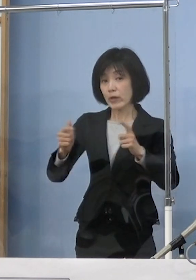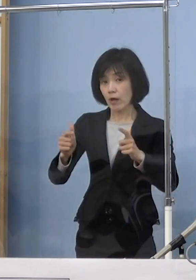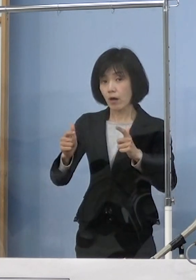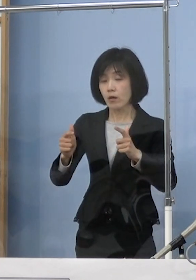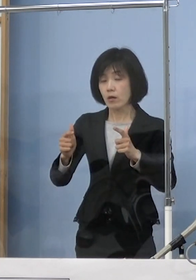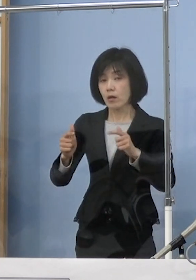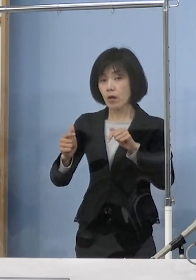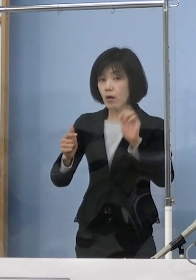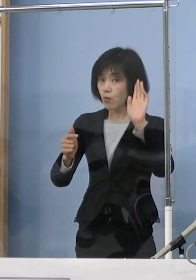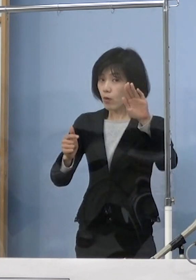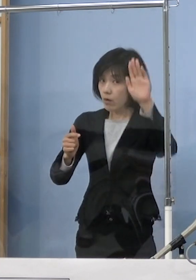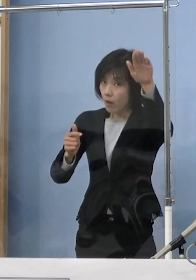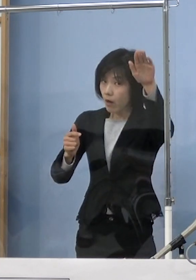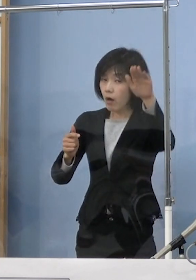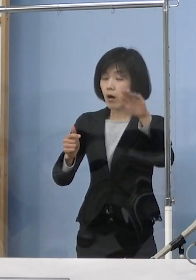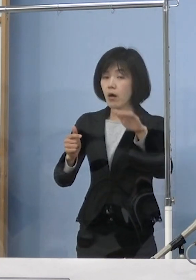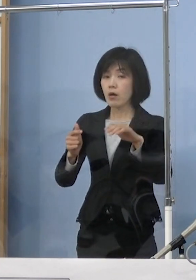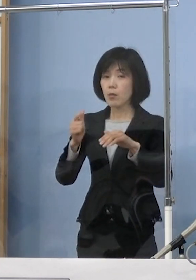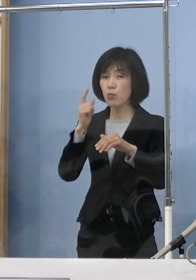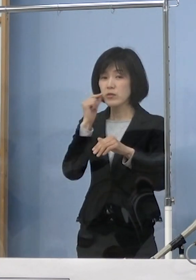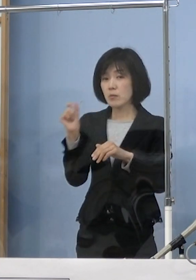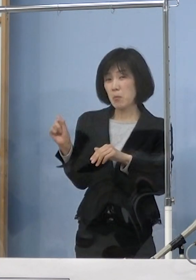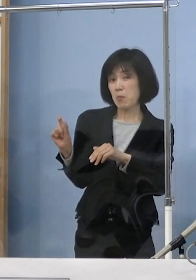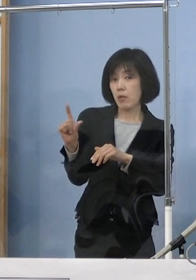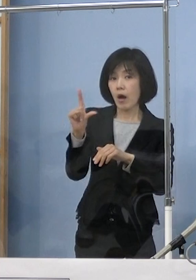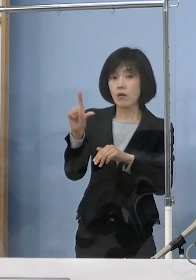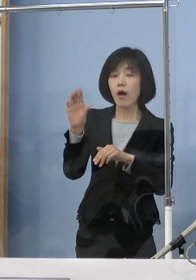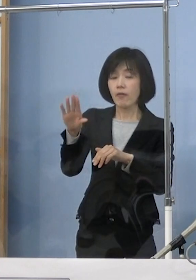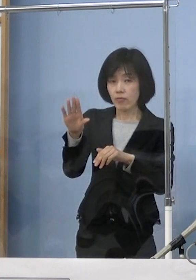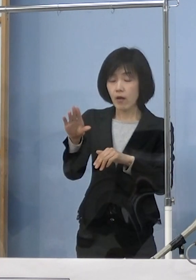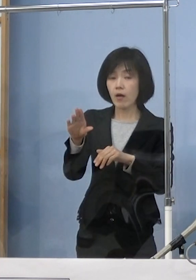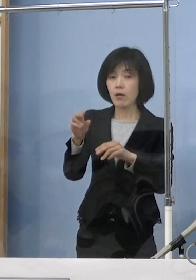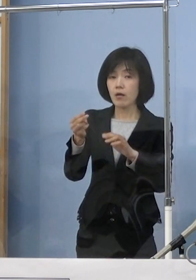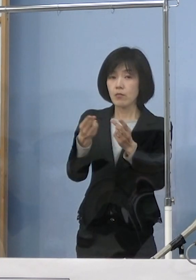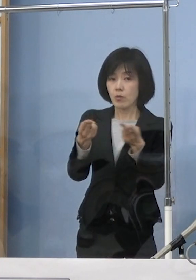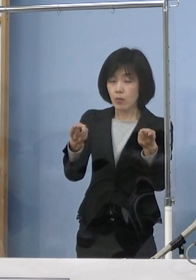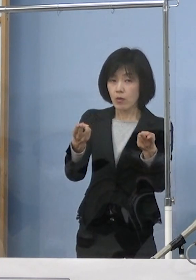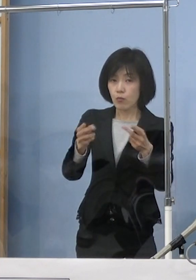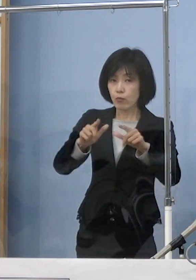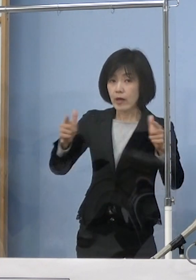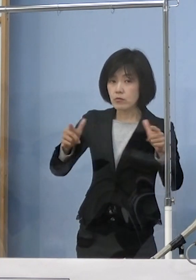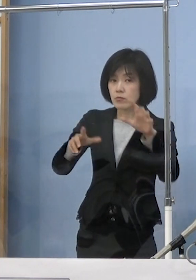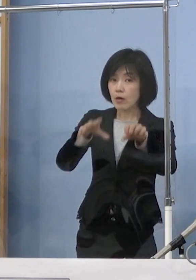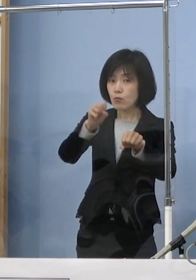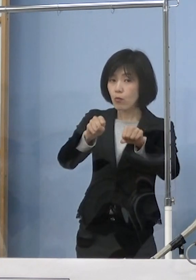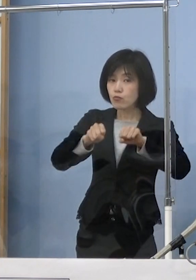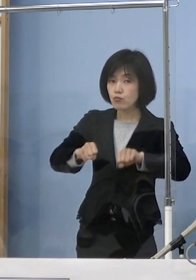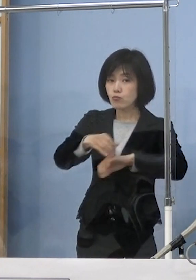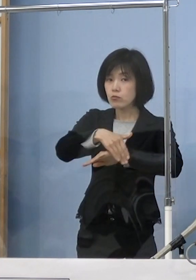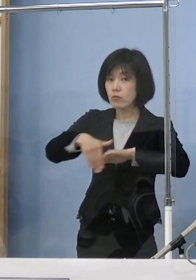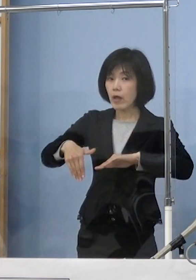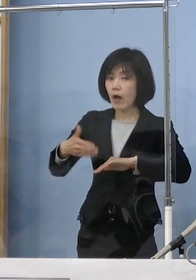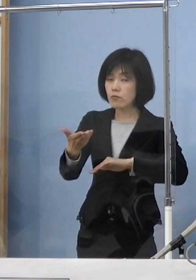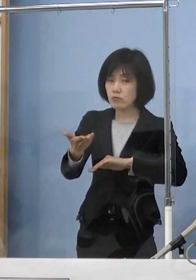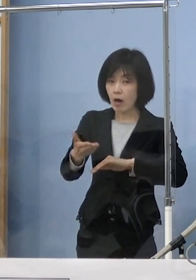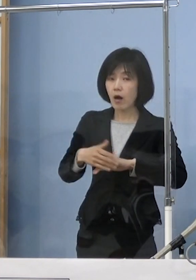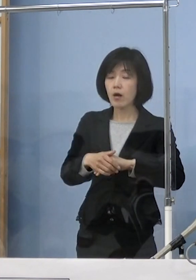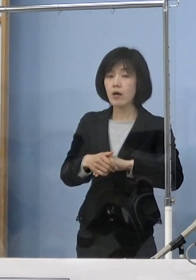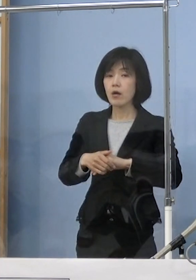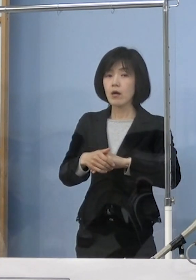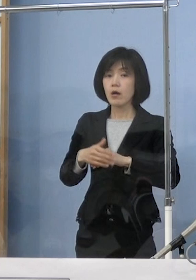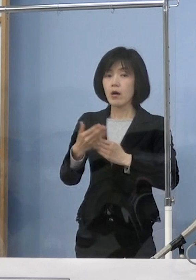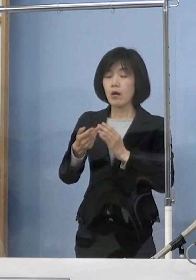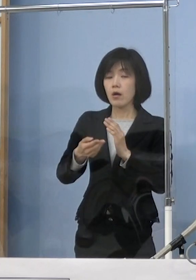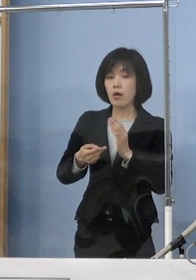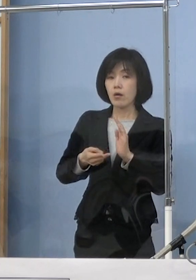今後もですね、当然必要に応じて病床っていうのは確保しているのか、もしもっと言うと療養者施設、ホ